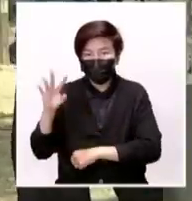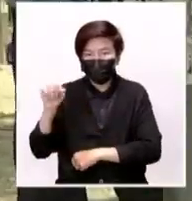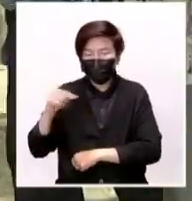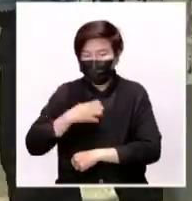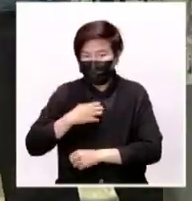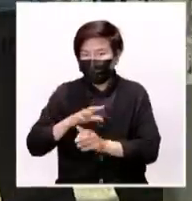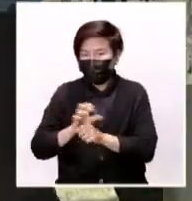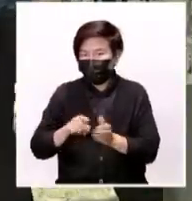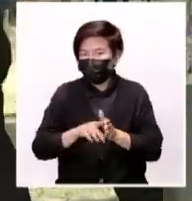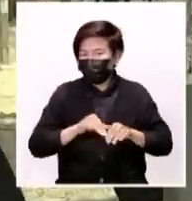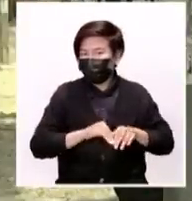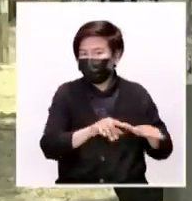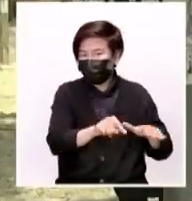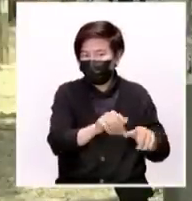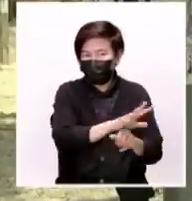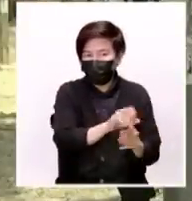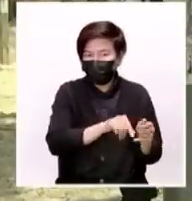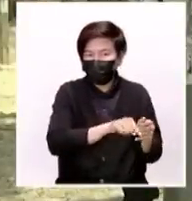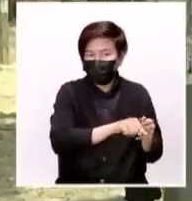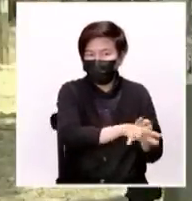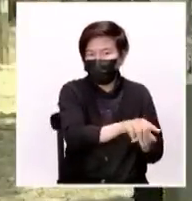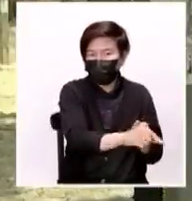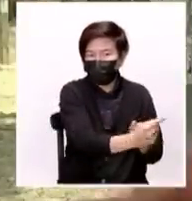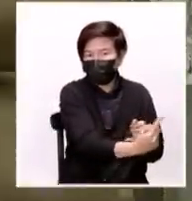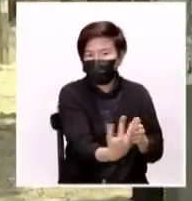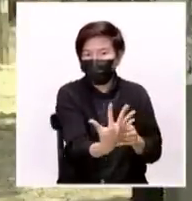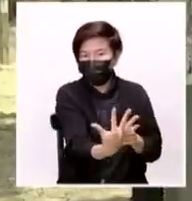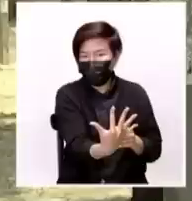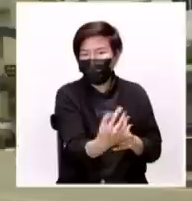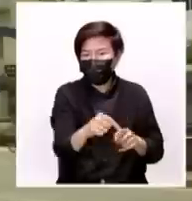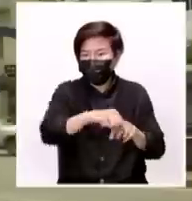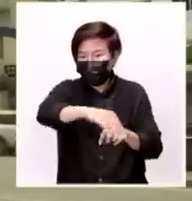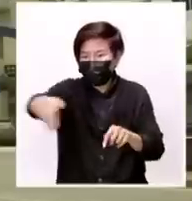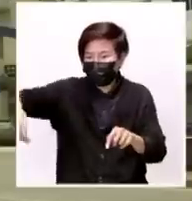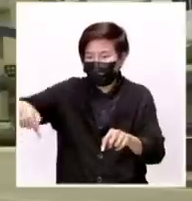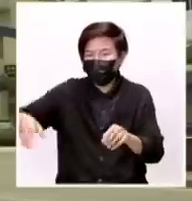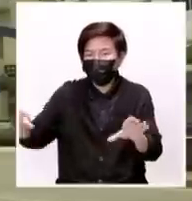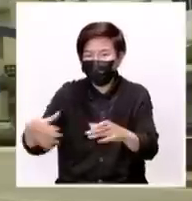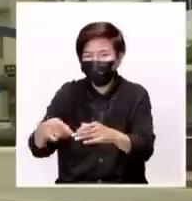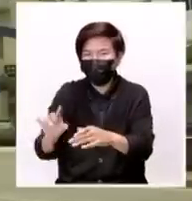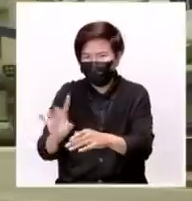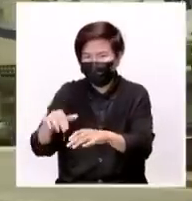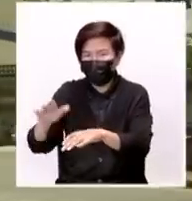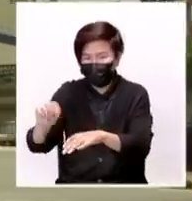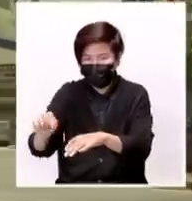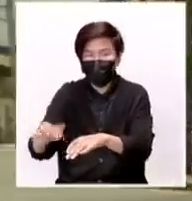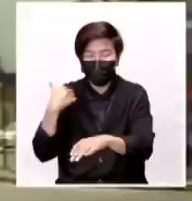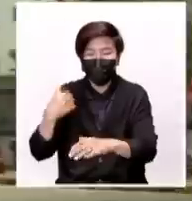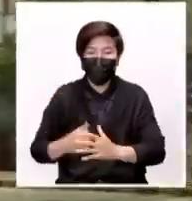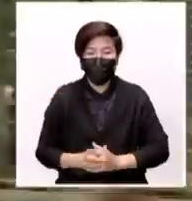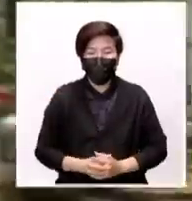าให้กับผู้อื่นเพราะว่าทำให้มีคนติดเชื้อแล้ว5รายแล้วก็อีกประมาณ100กว่าคนได้รับผลกระทบนะคะเป็นกลุ่มเสี่ยงทั้งทางตรงทางอ้อม